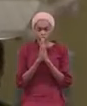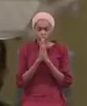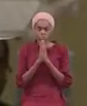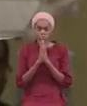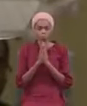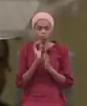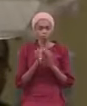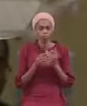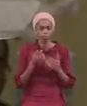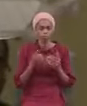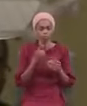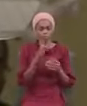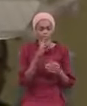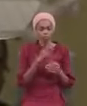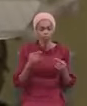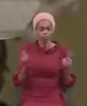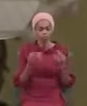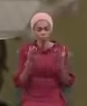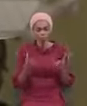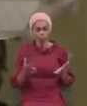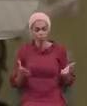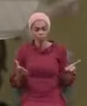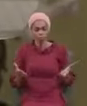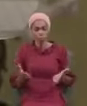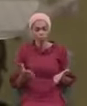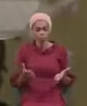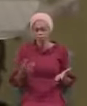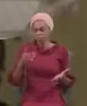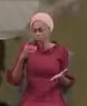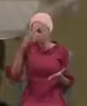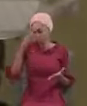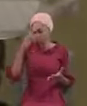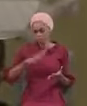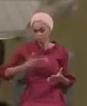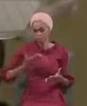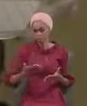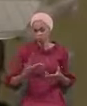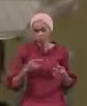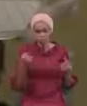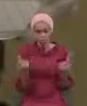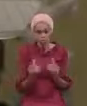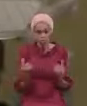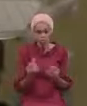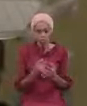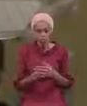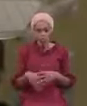pas présemption pêcheur présomtux désobé